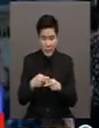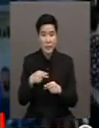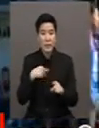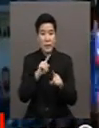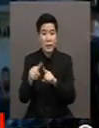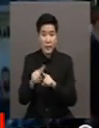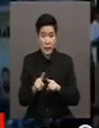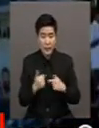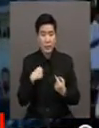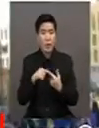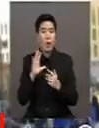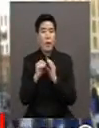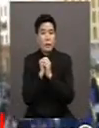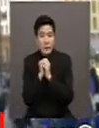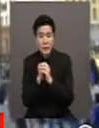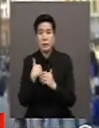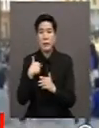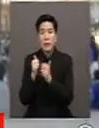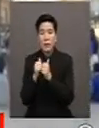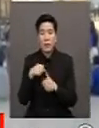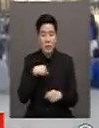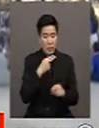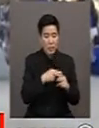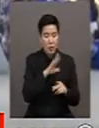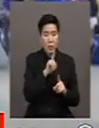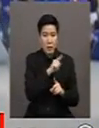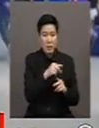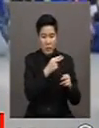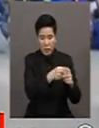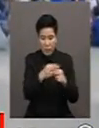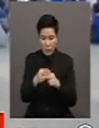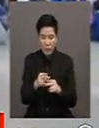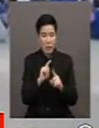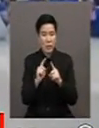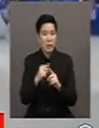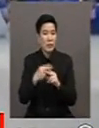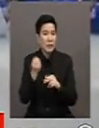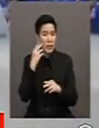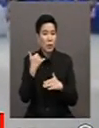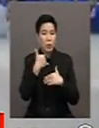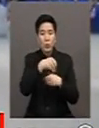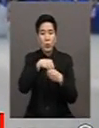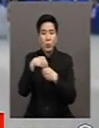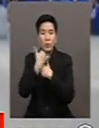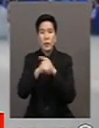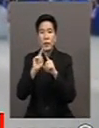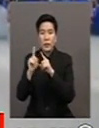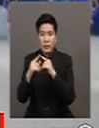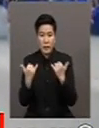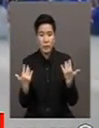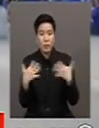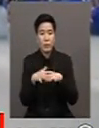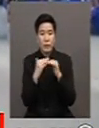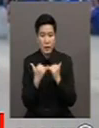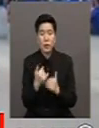งซูสู้หนิงบรัสมิธแบ็กซ้ายของบอนมัดนะครับแล้วก็แมทธิวซิปาราโนวิชนะครับเซนเตอร์ฮาฟจากหังโจกรินทาว